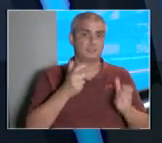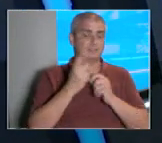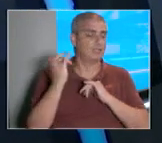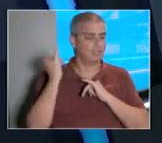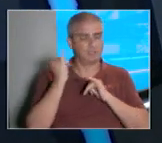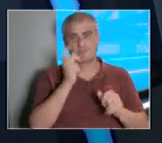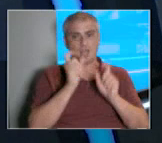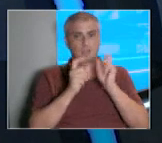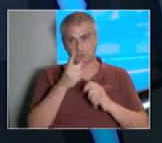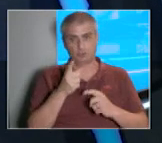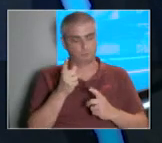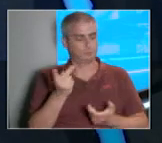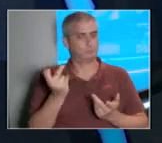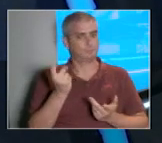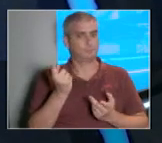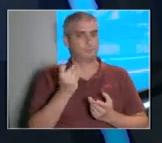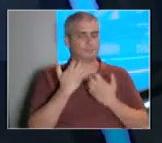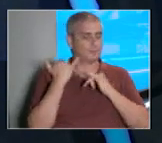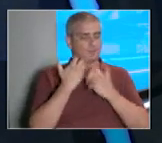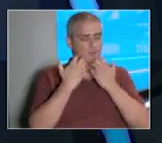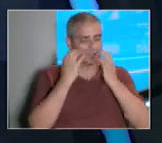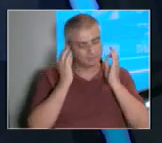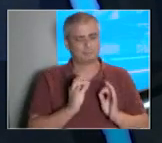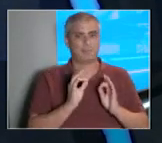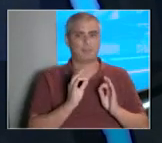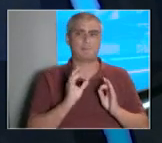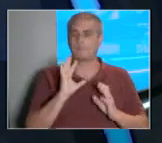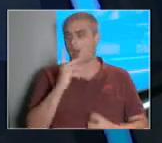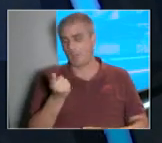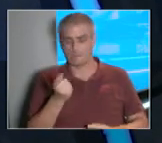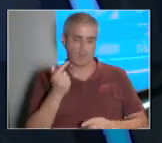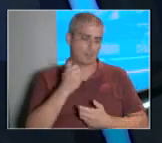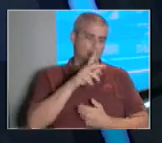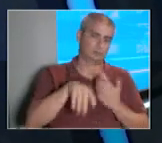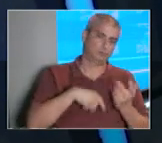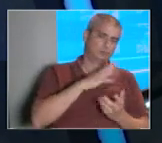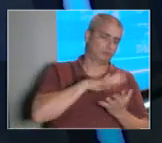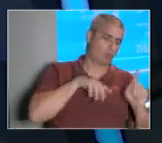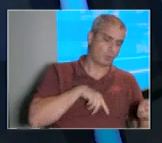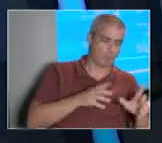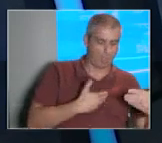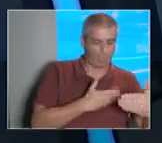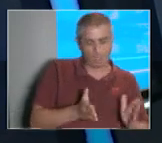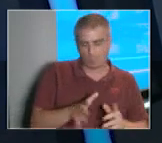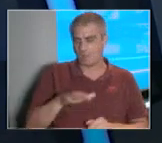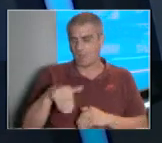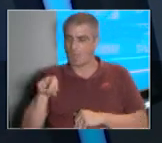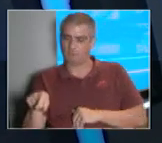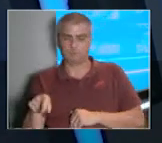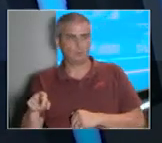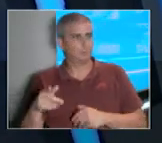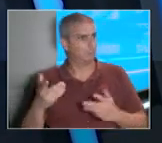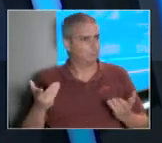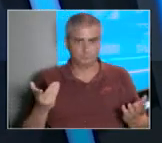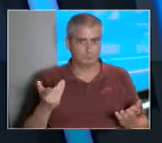יביא אנשים שמסבירו את ההסברים על מדוע תוחמים את השכונה הזו, כך וכך, ברחוב הזה.